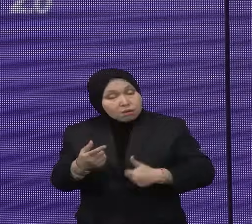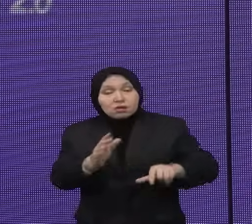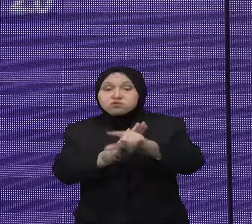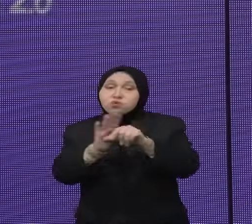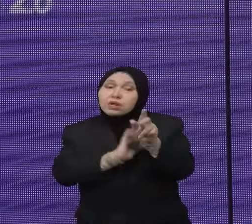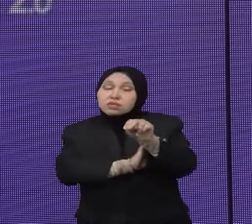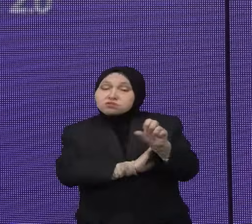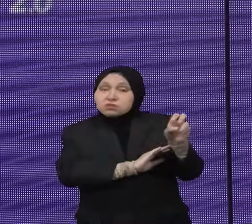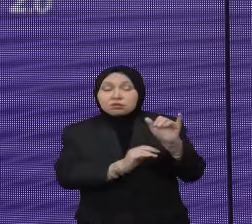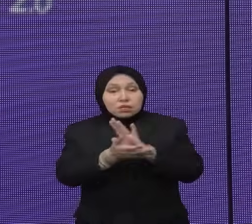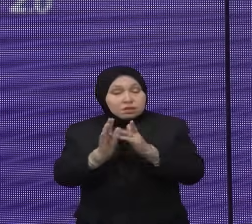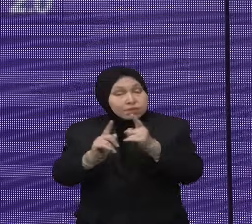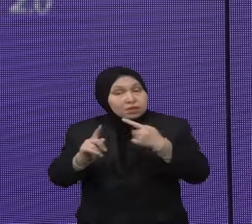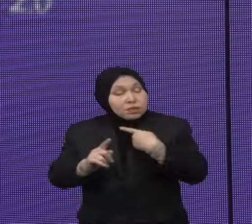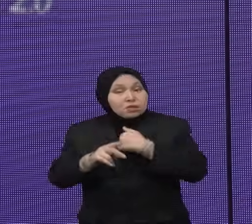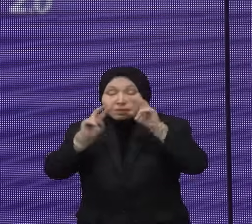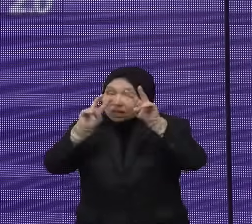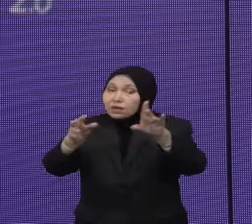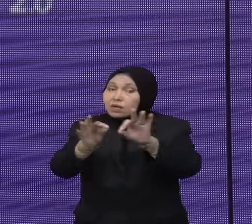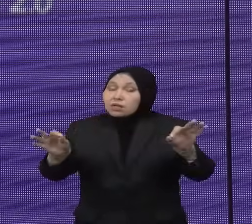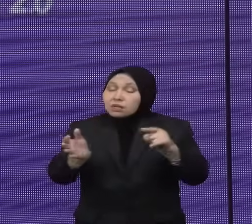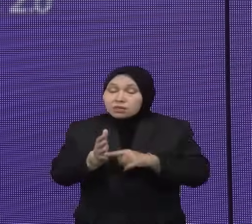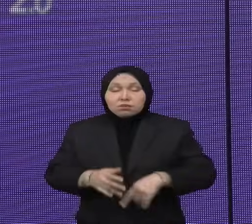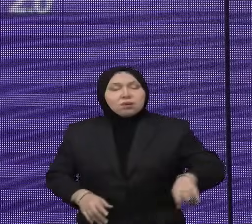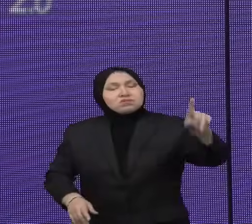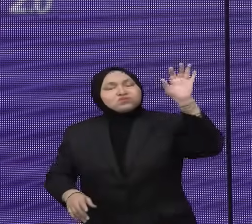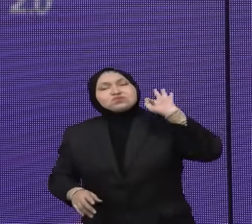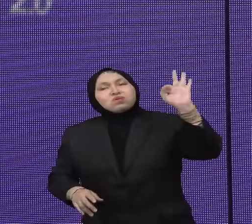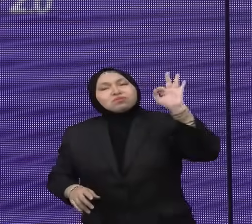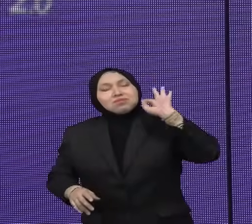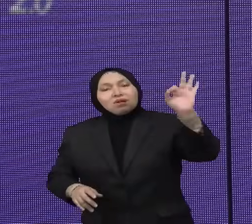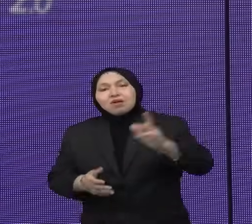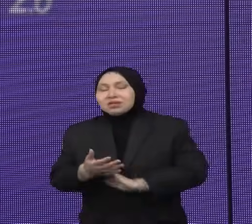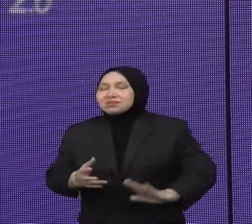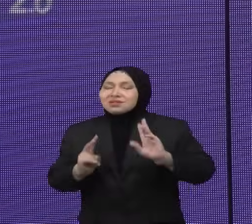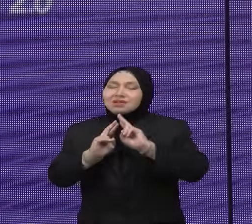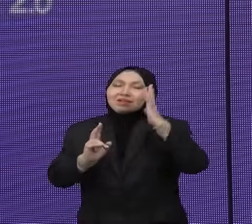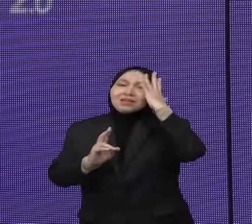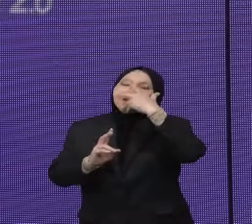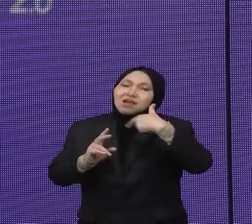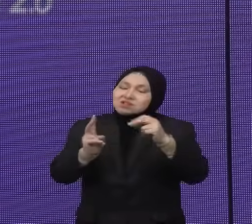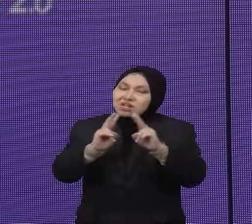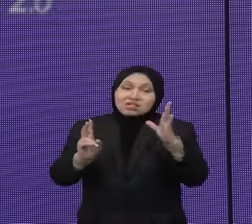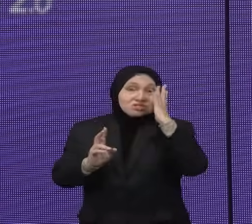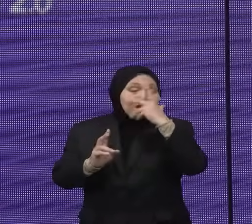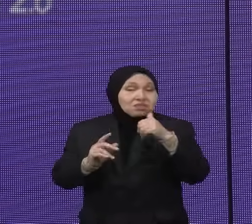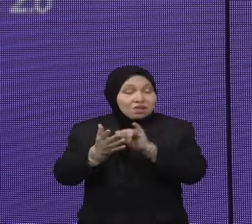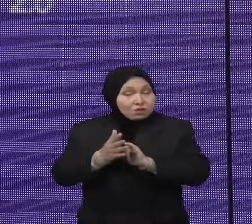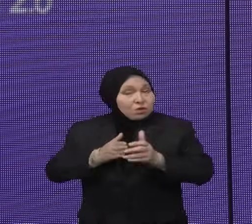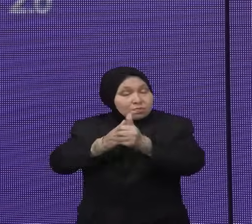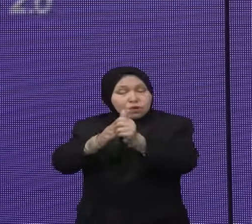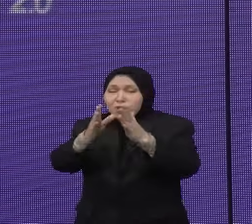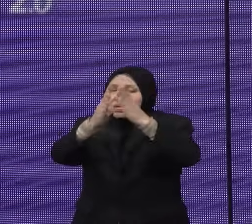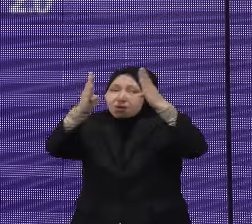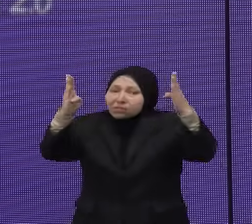surah An-Nisa. Jadi bila kita melihat ayat ini, subhanallah, dia amat indah, amat cantik, dan ianya adalah pedoman yang